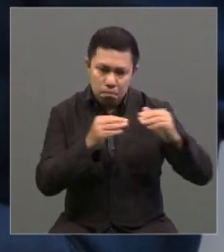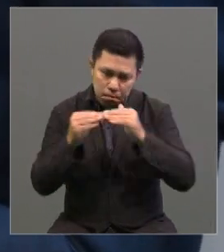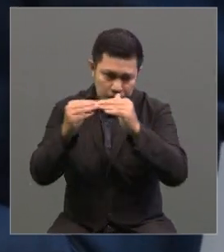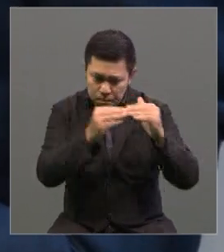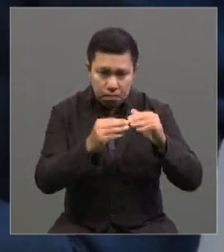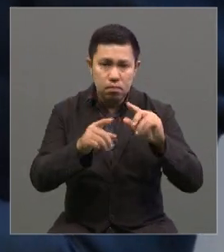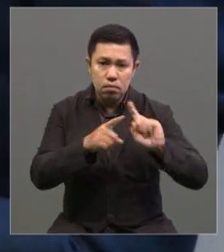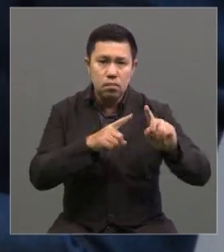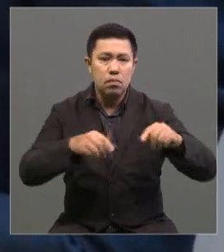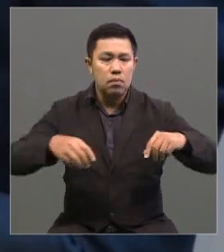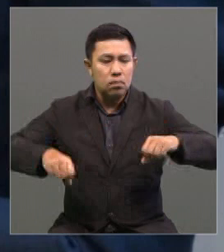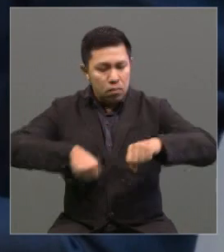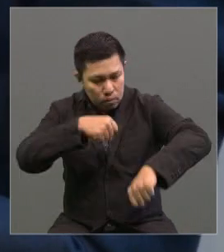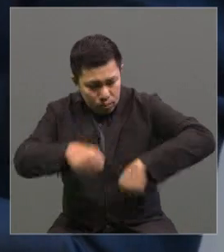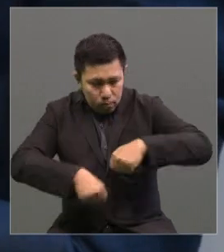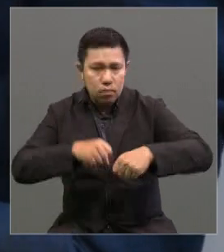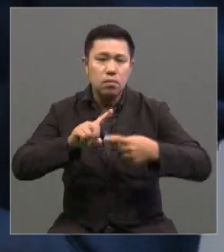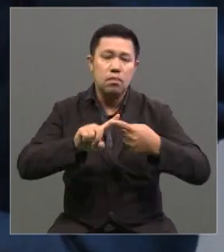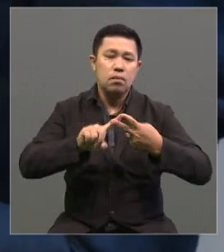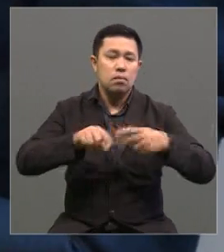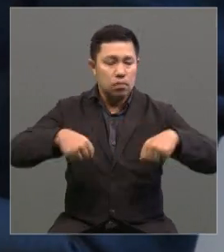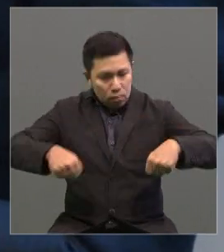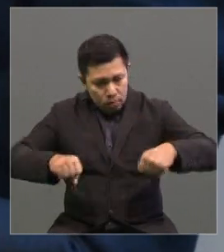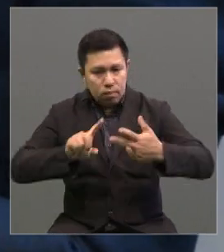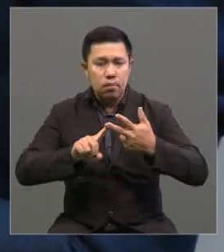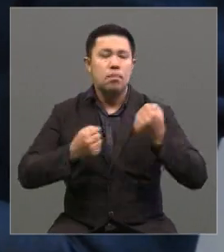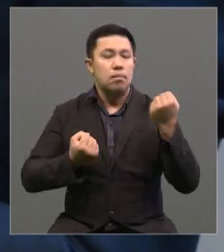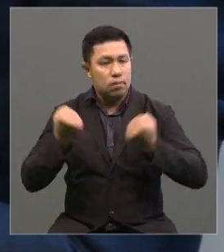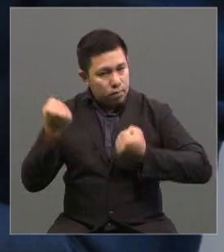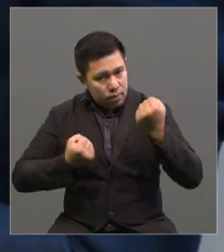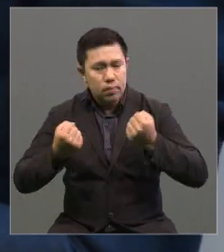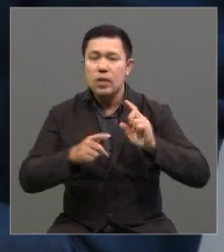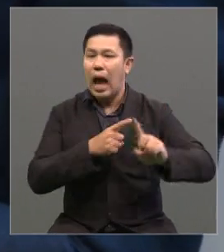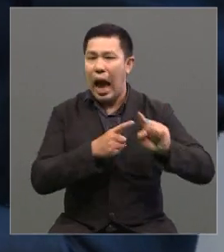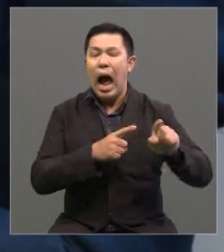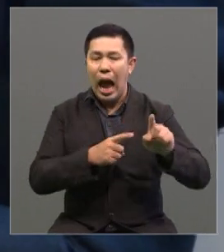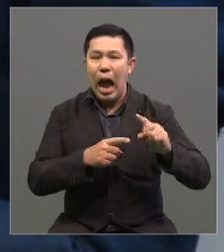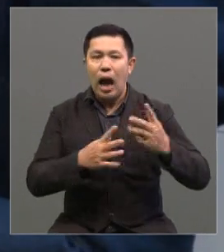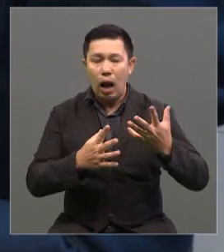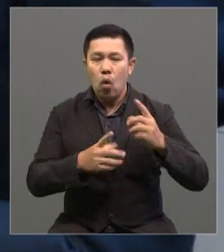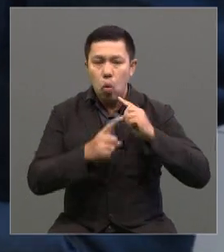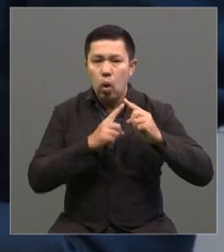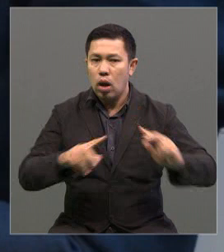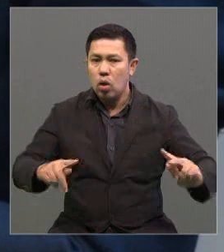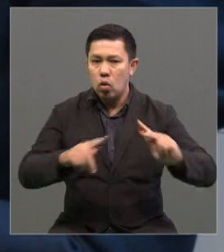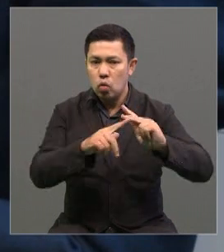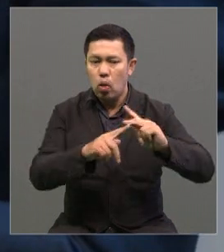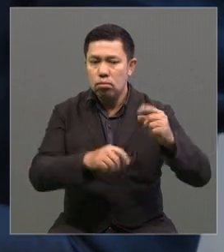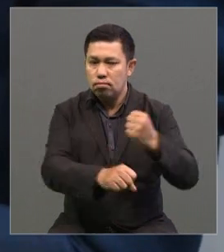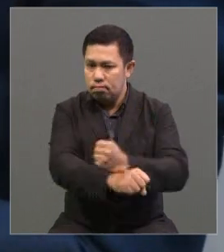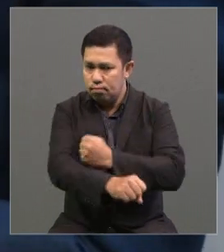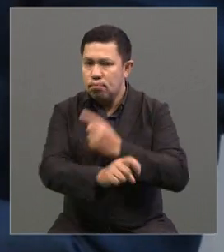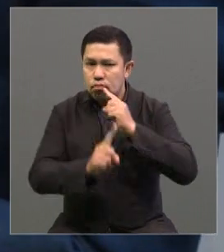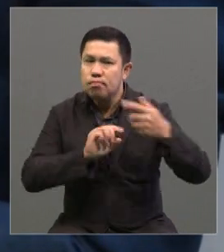าจะเป็นสามล้อไม่ว่าจะเป็นมอเตอร์ไซค์ไม่ว่าจะเป็นแท็กซี่นะครับอันนี้ก็จะประสานงานใกล้ชิดกับกระทรวงแรงงานด้วยเพื่อให้ดูได้น